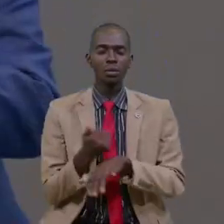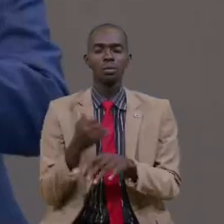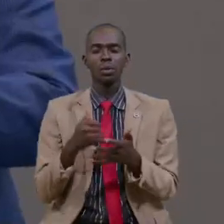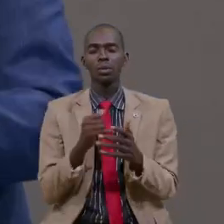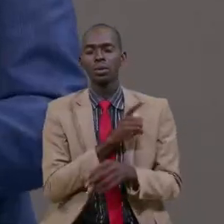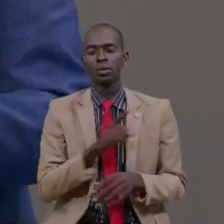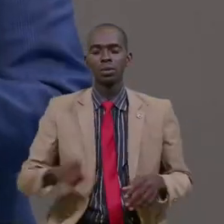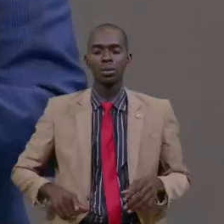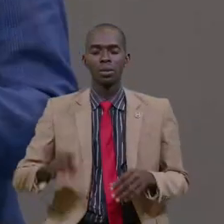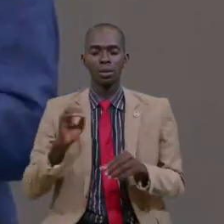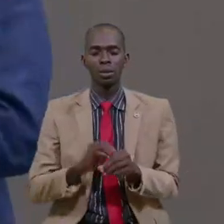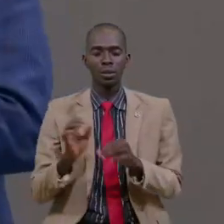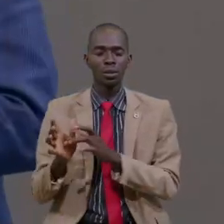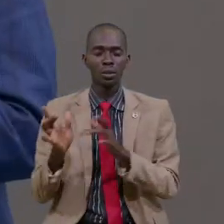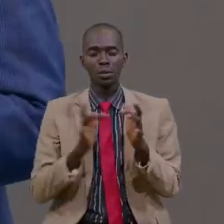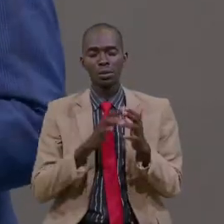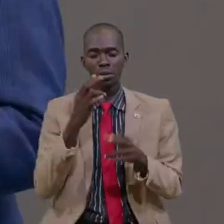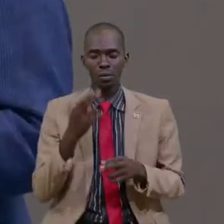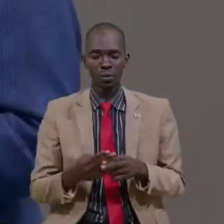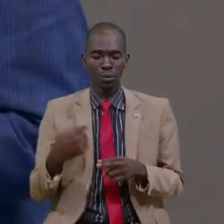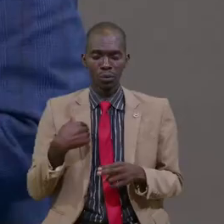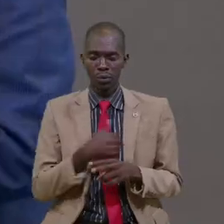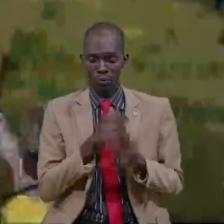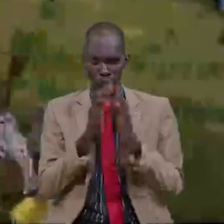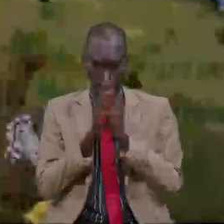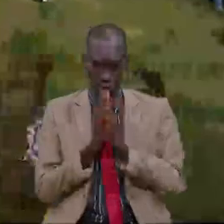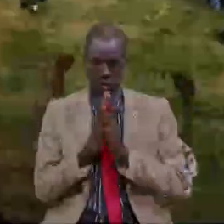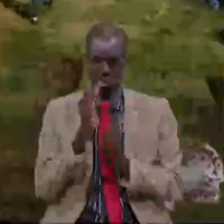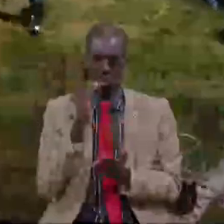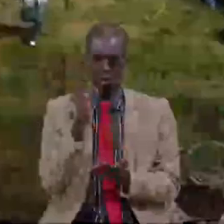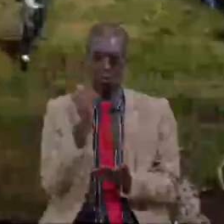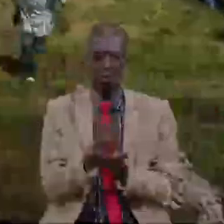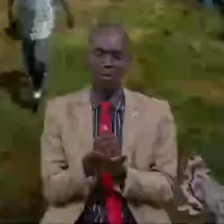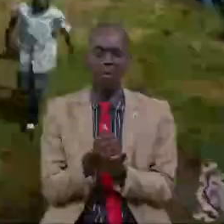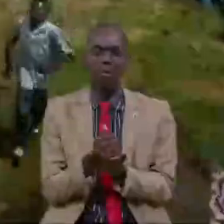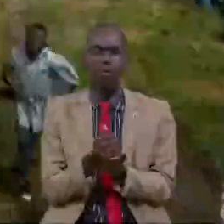Confirme le Seigneur. Au nom de Jésus, nous prions.